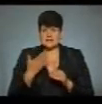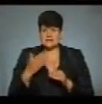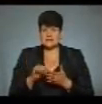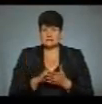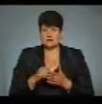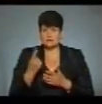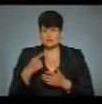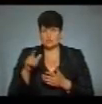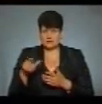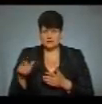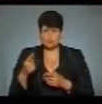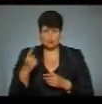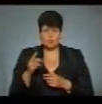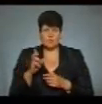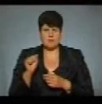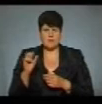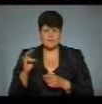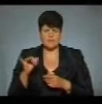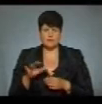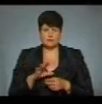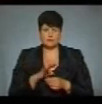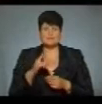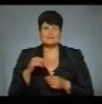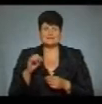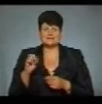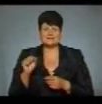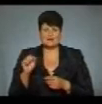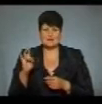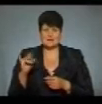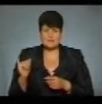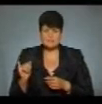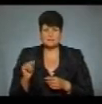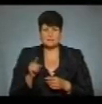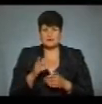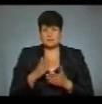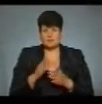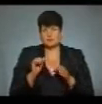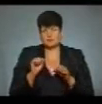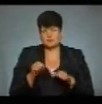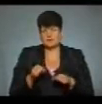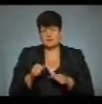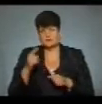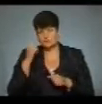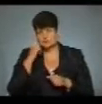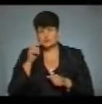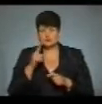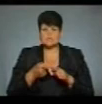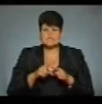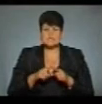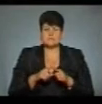На одному із банерів були вихідні дані, тобто ми маємо підстави вважати, що ці банери